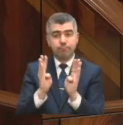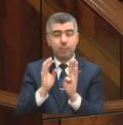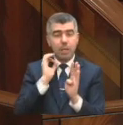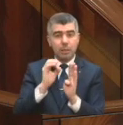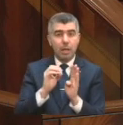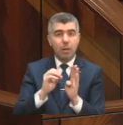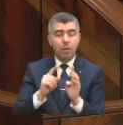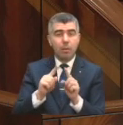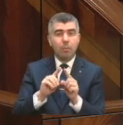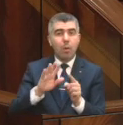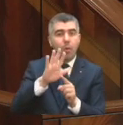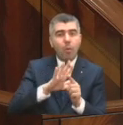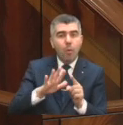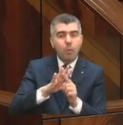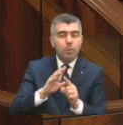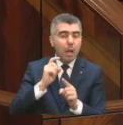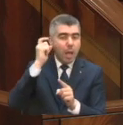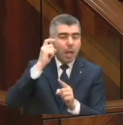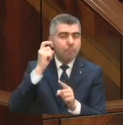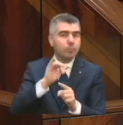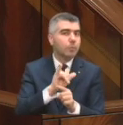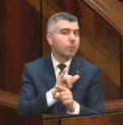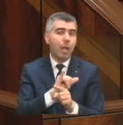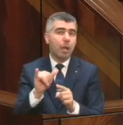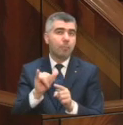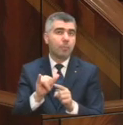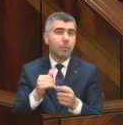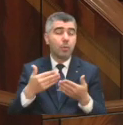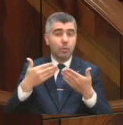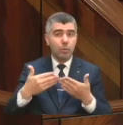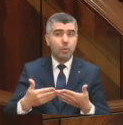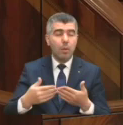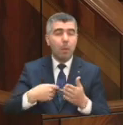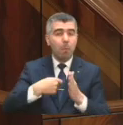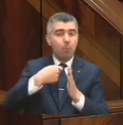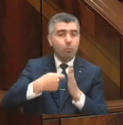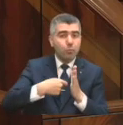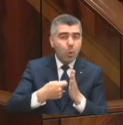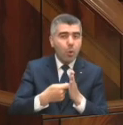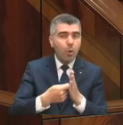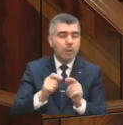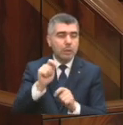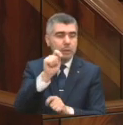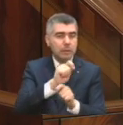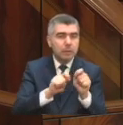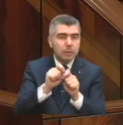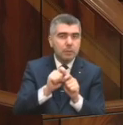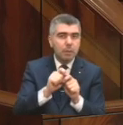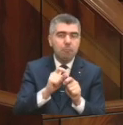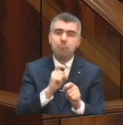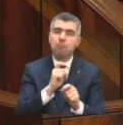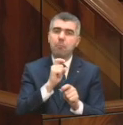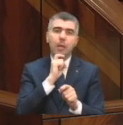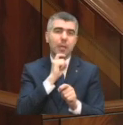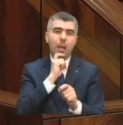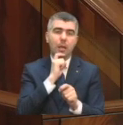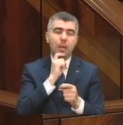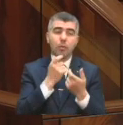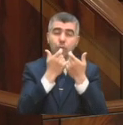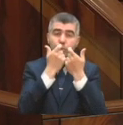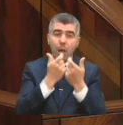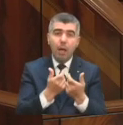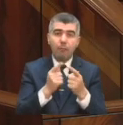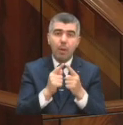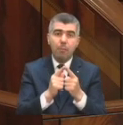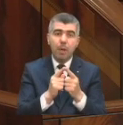تكون أحلاما اليوم ربما نتجاوزها؟ نتحدث عن مشاريع في طور التنزيل ولا نتحدث عن رؤى في طور